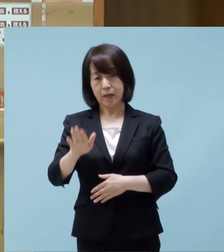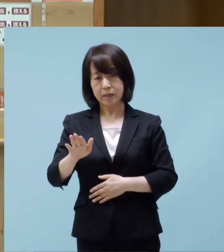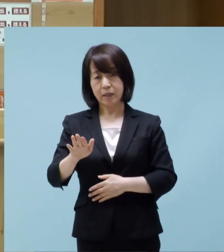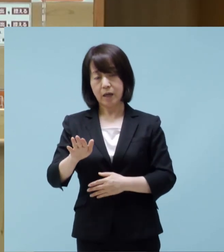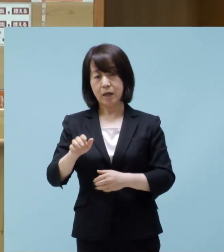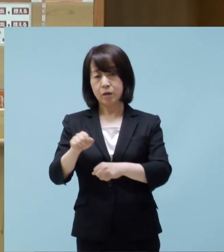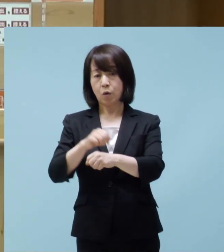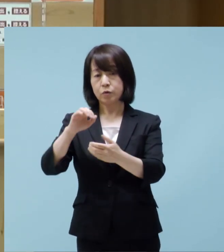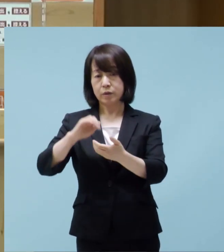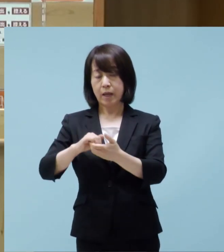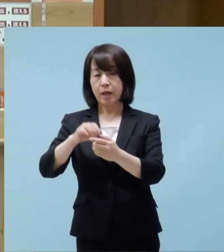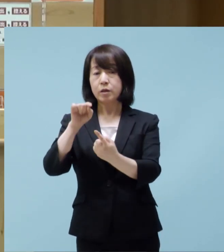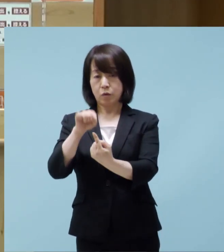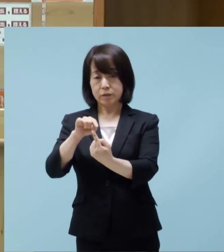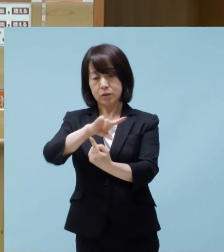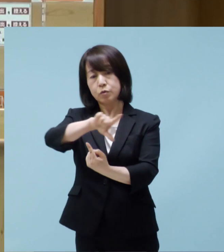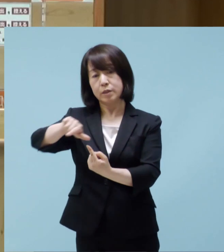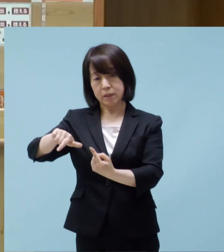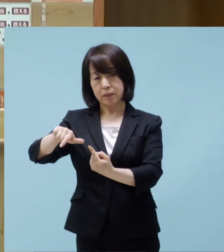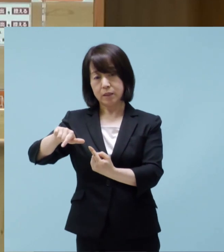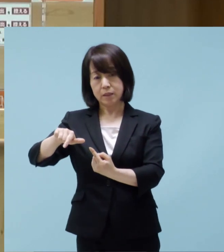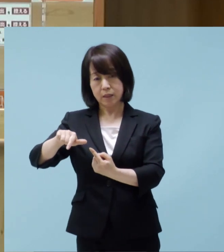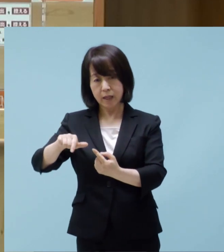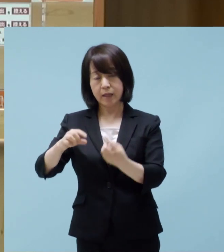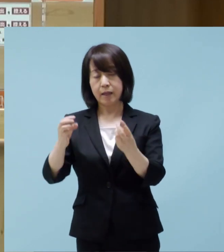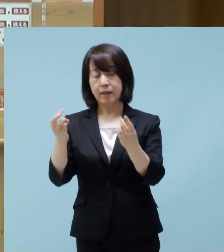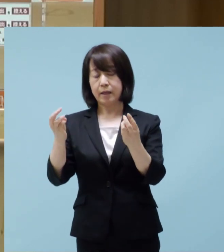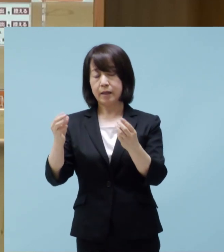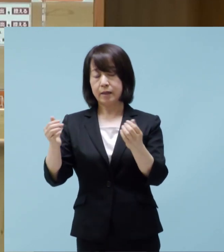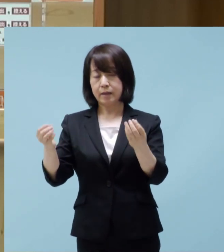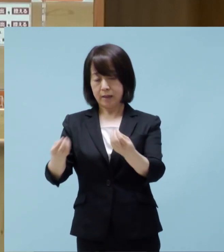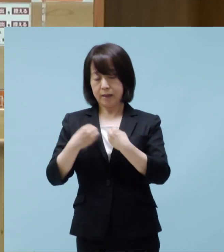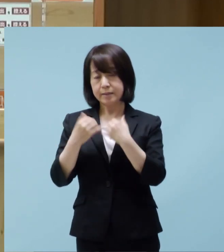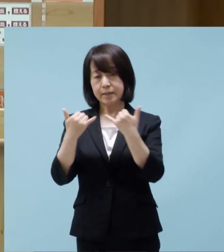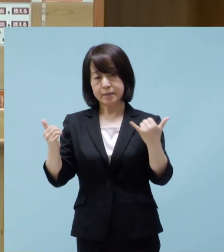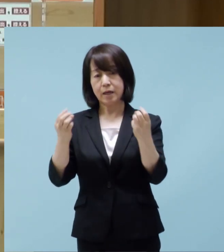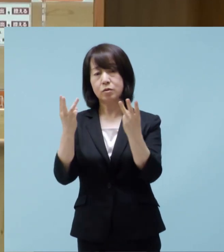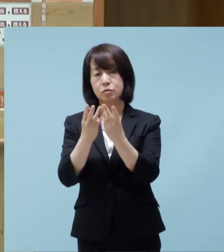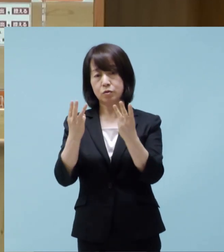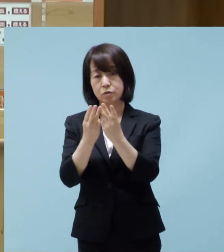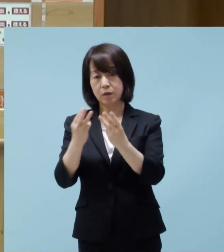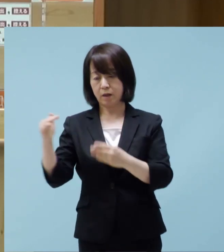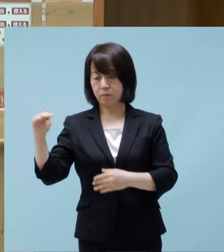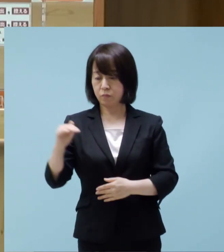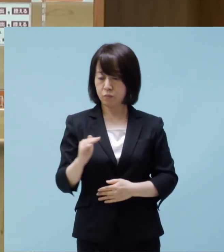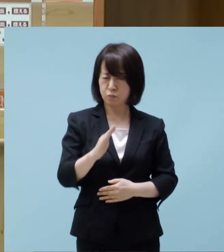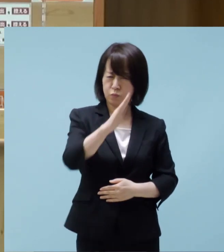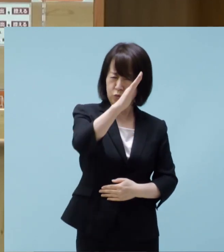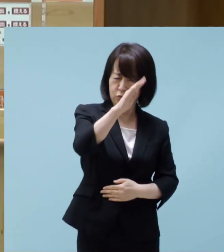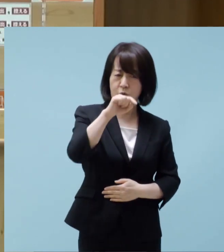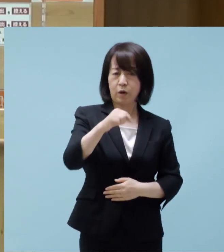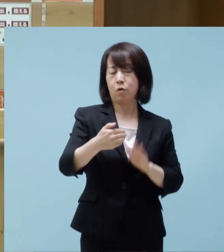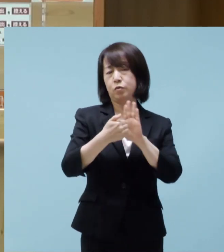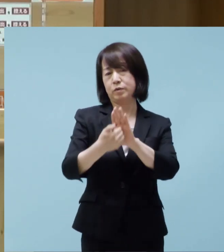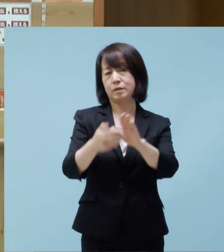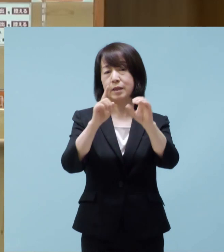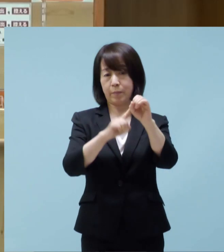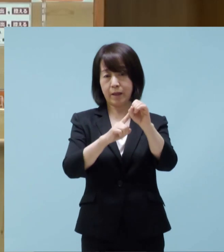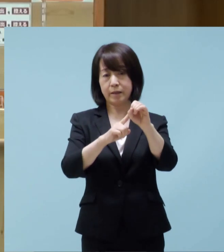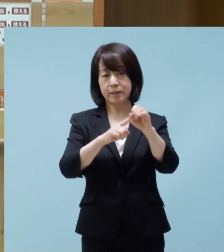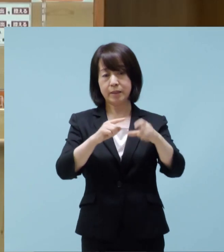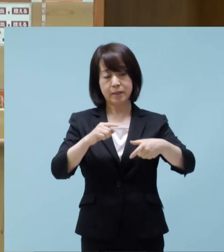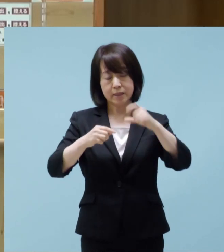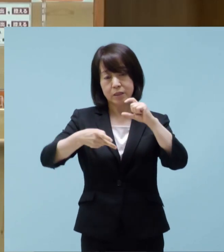避をしていく、そのことに向けた取り組みを進めていくためにですね、飲食店における時間短